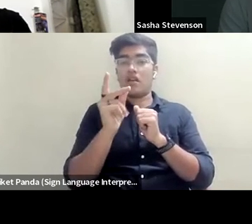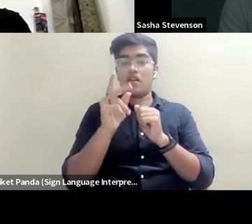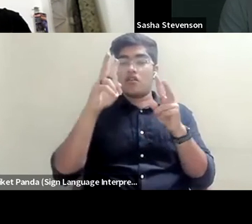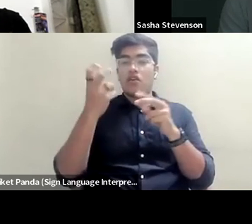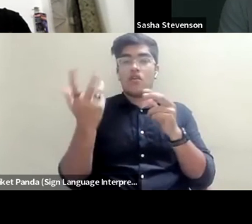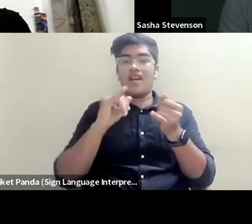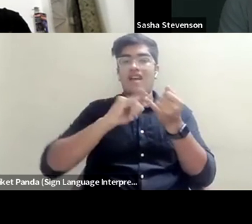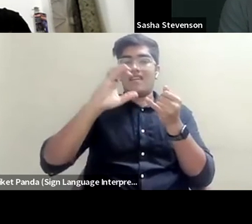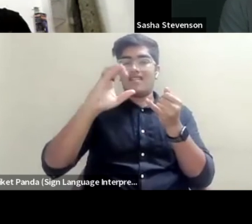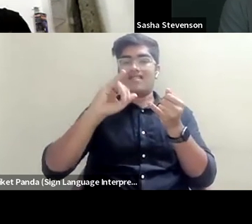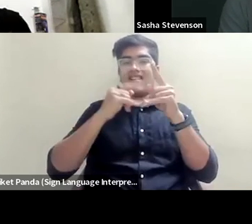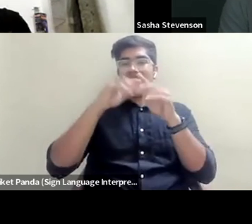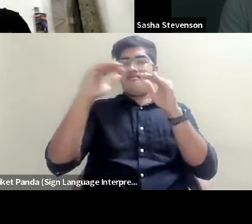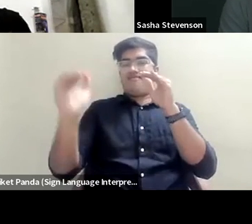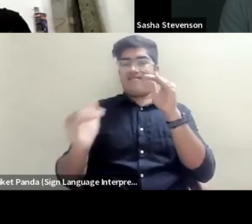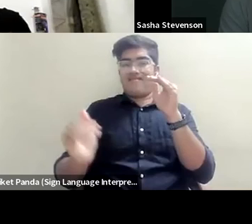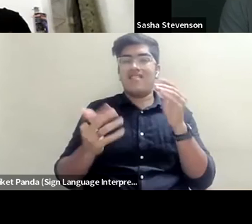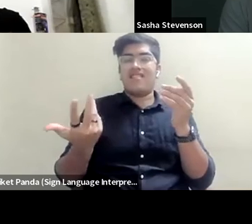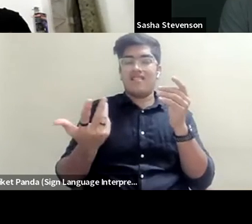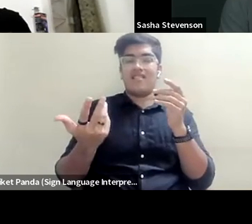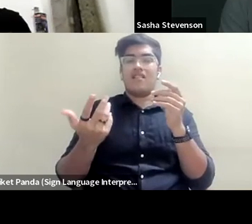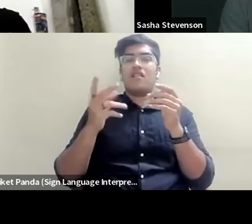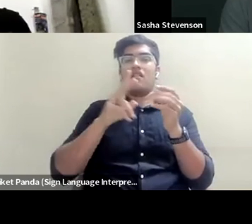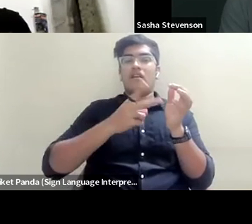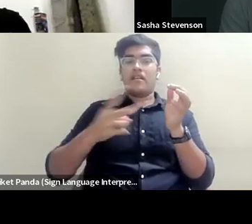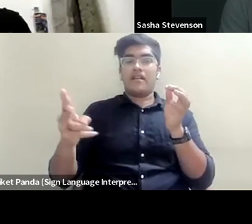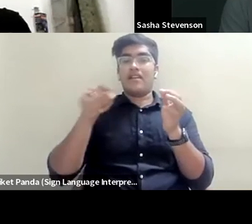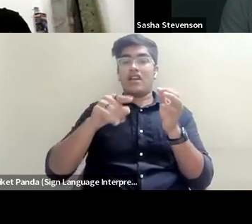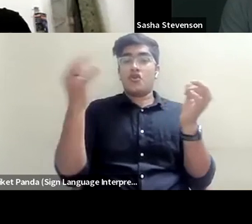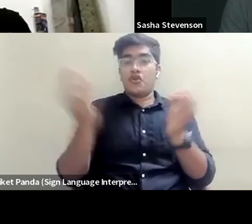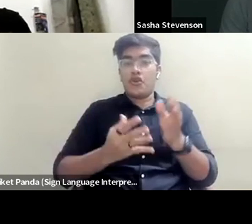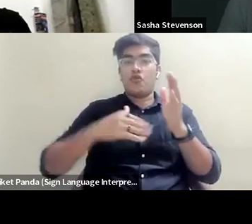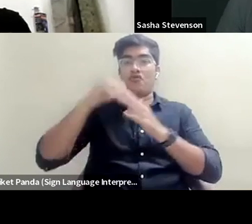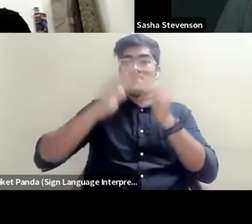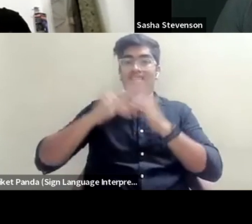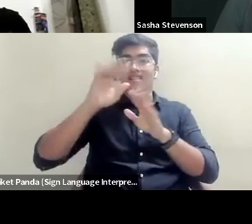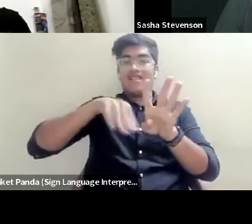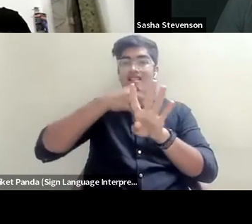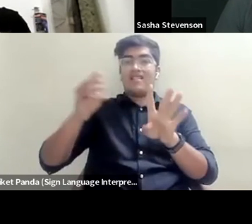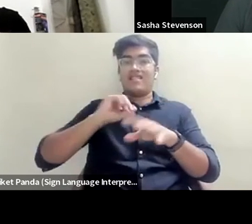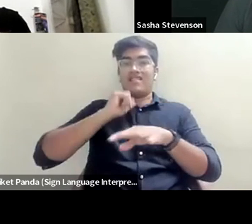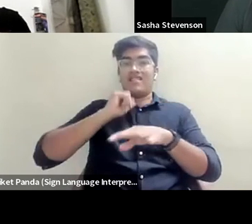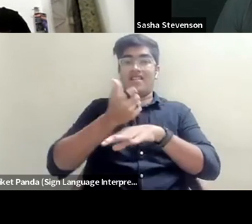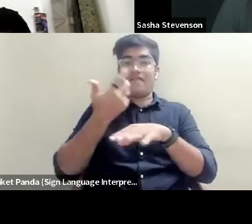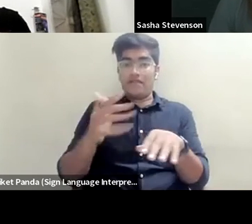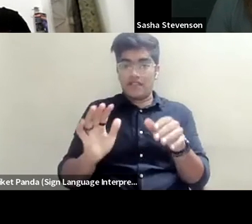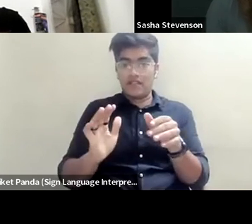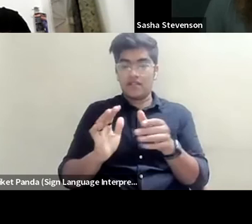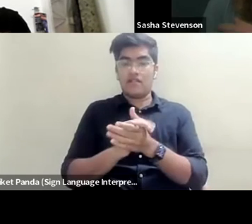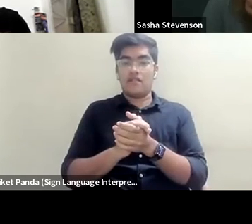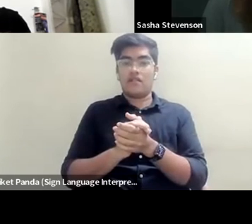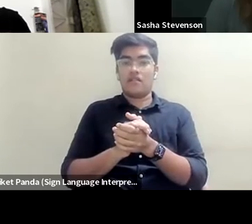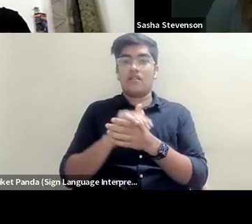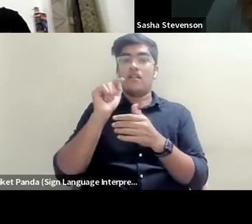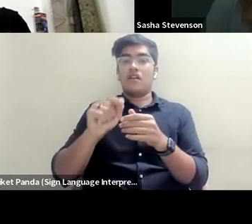है, द न्यू फॉर्म ऑफ कास्ट ऑपरेशन is evolved with this new